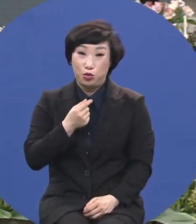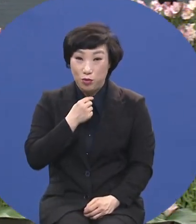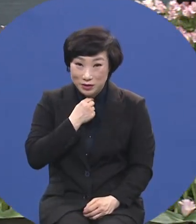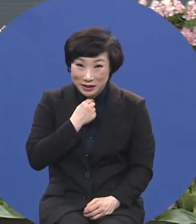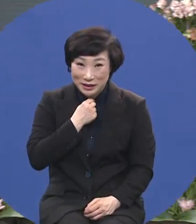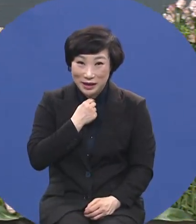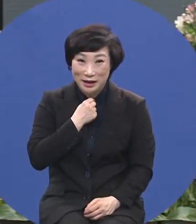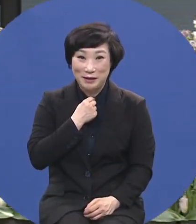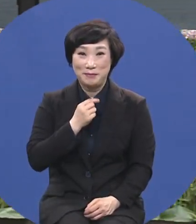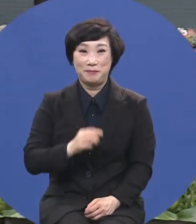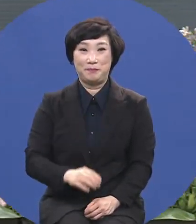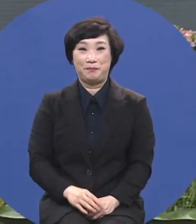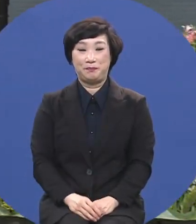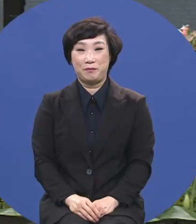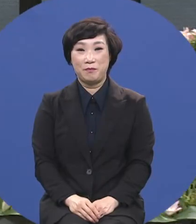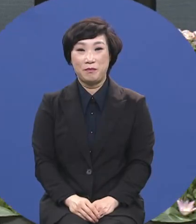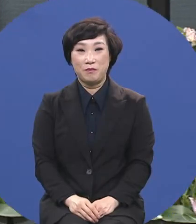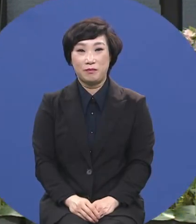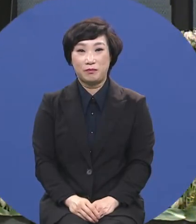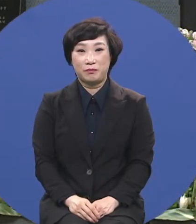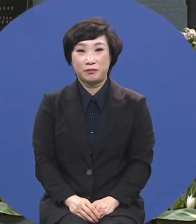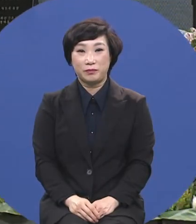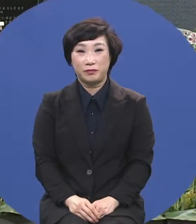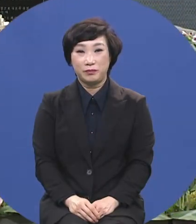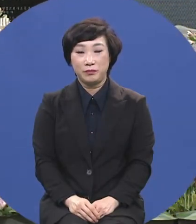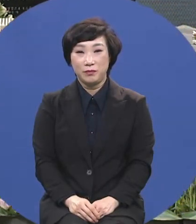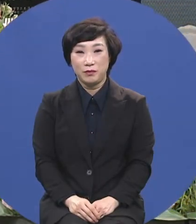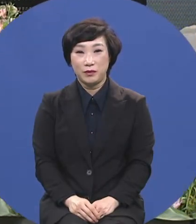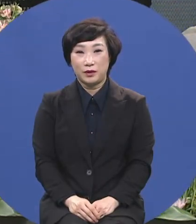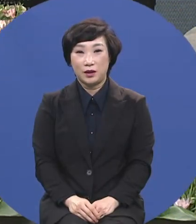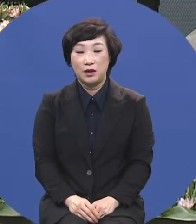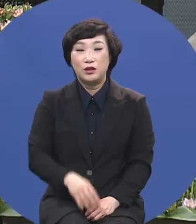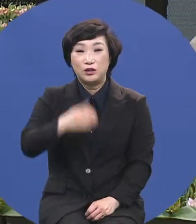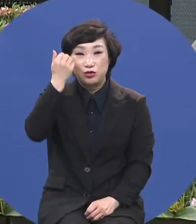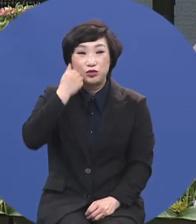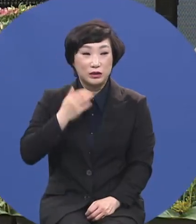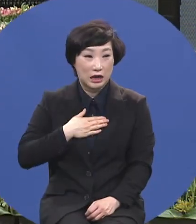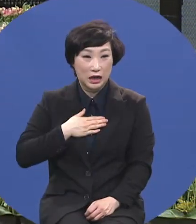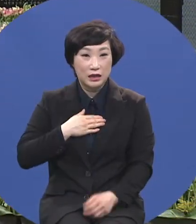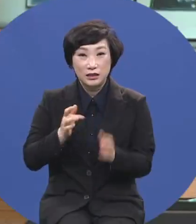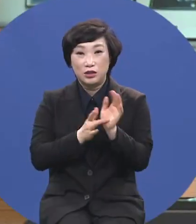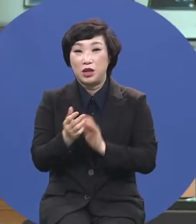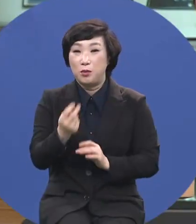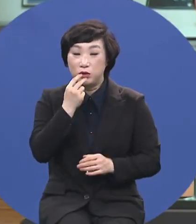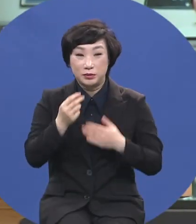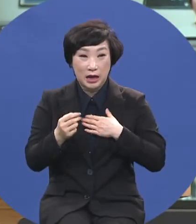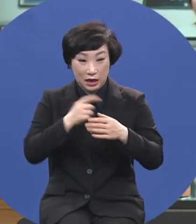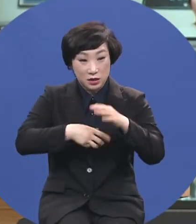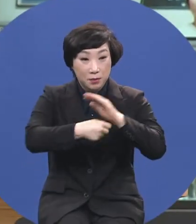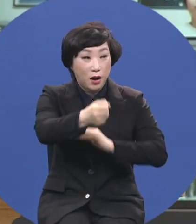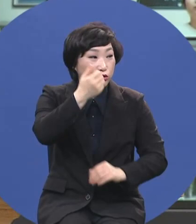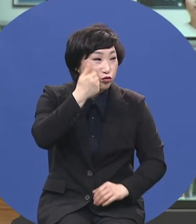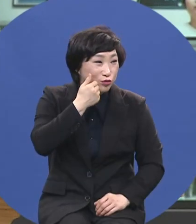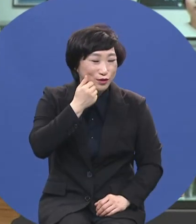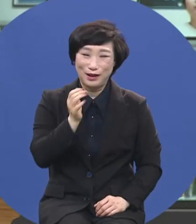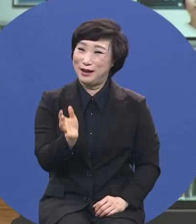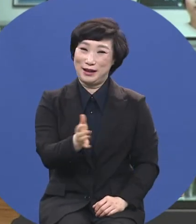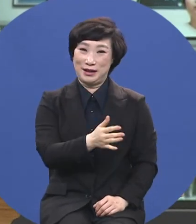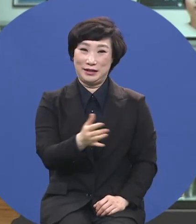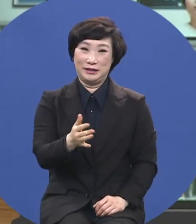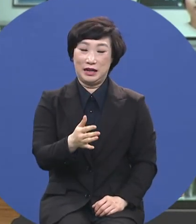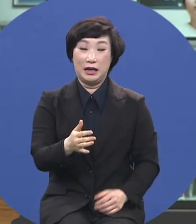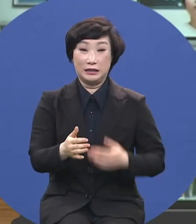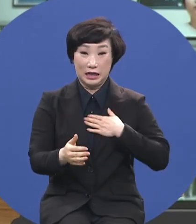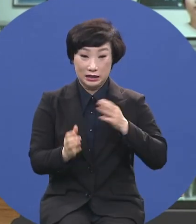자원하셨다 이 말이야. 누가 내 목숨을 내게서 뺏어갈 자가 있느냐?